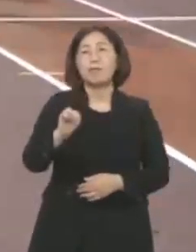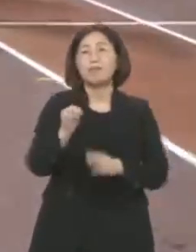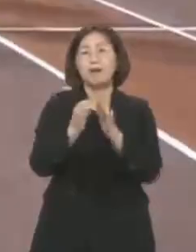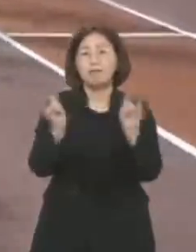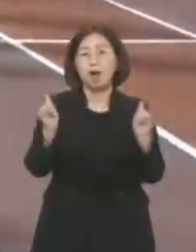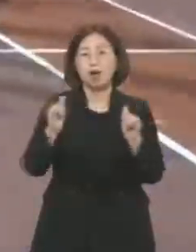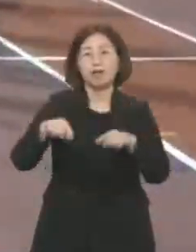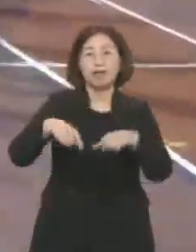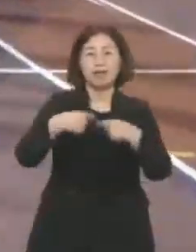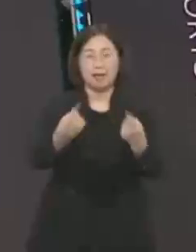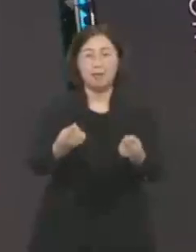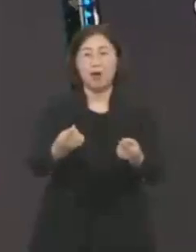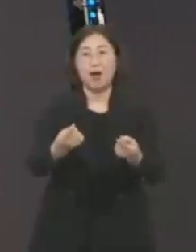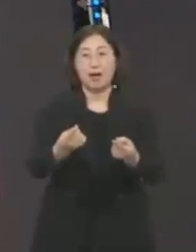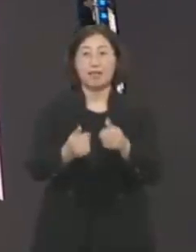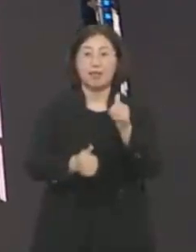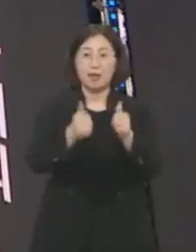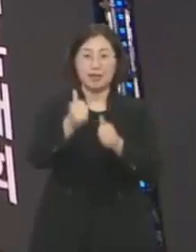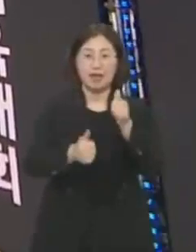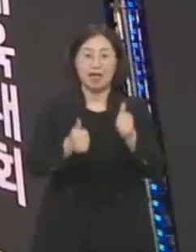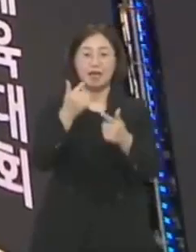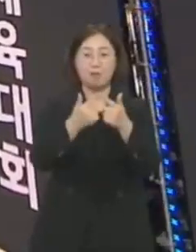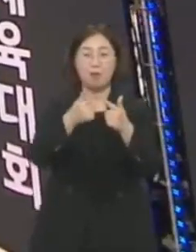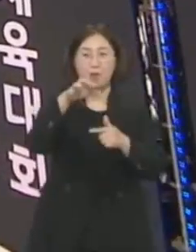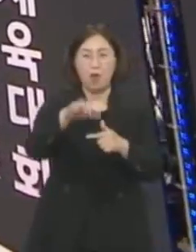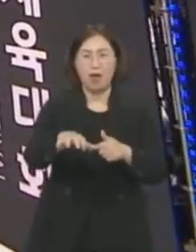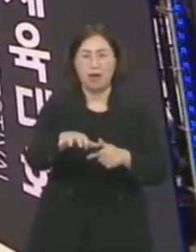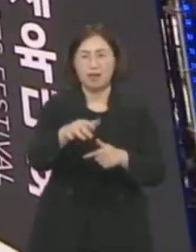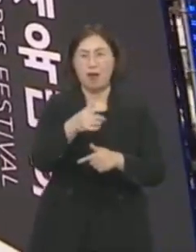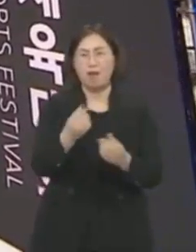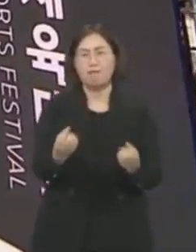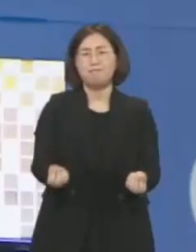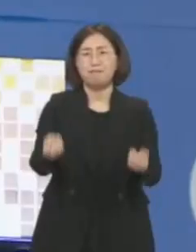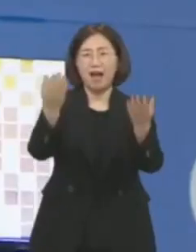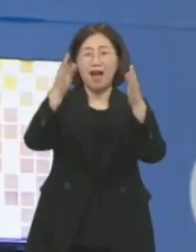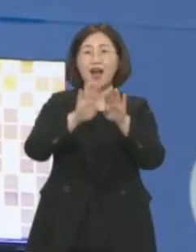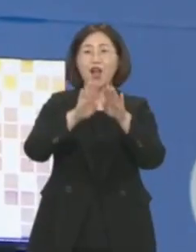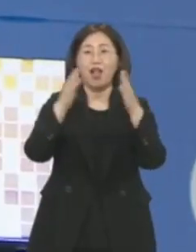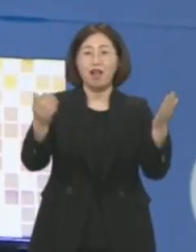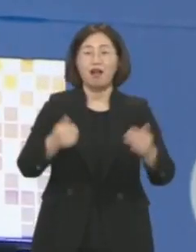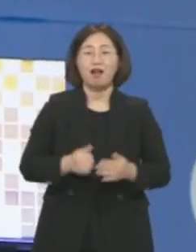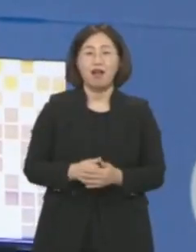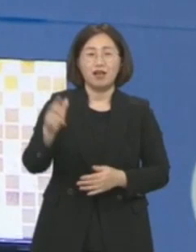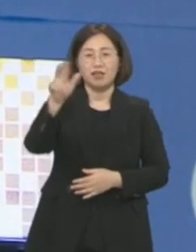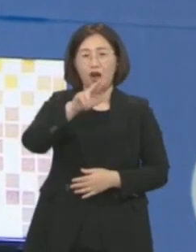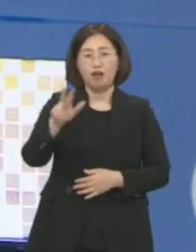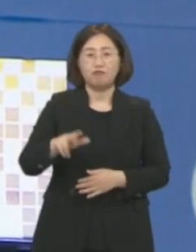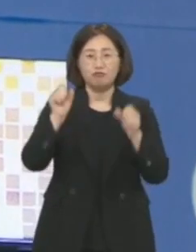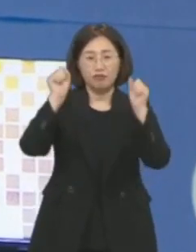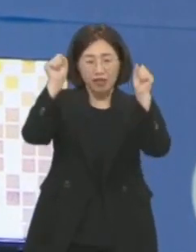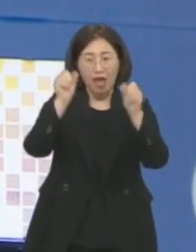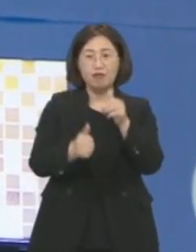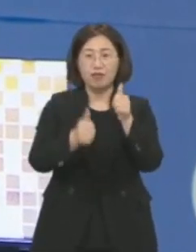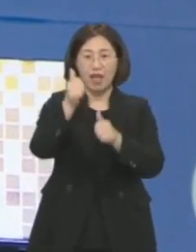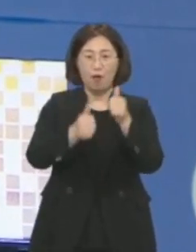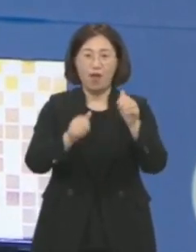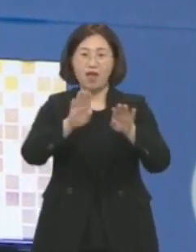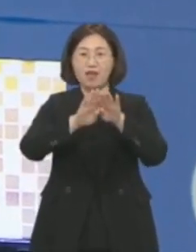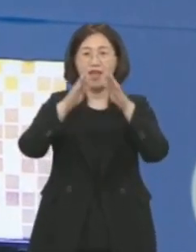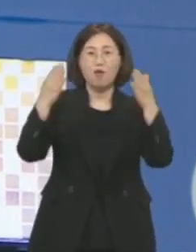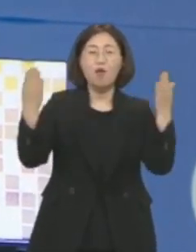참가하는 제104회 전국체전이 목포에서 성대한 막을 올렸습니다. 전국 체육대회의